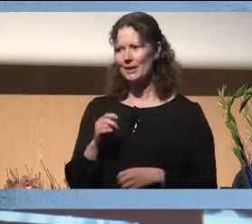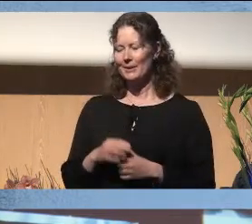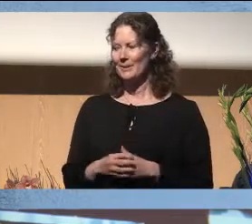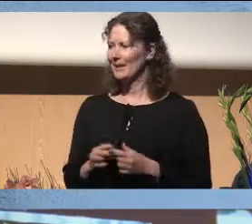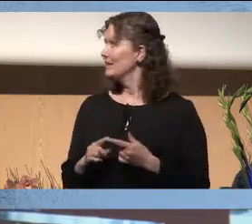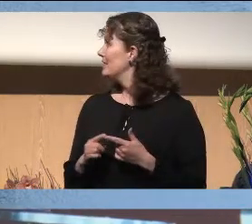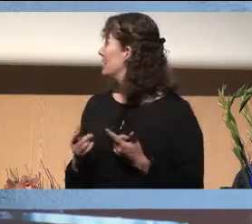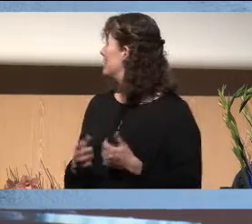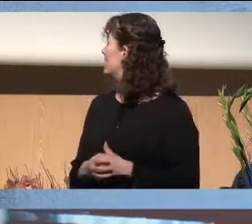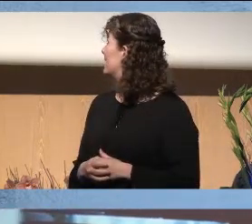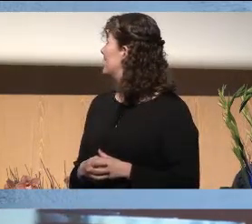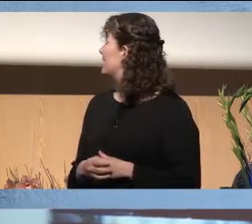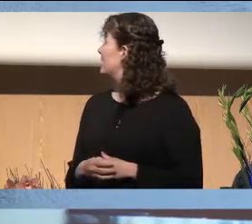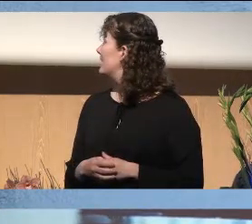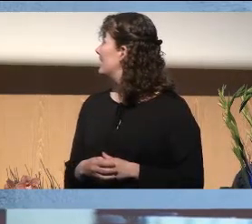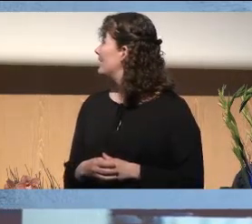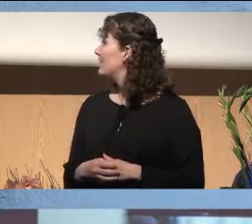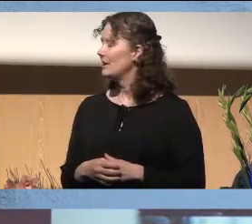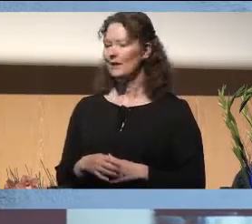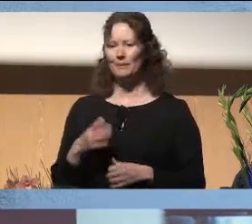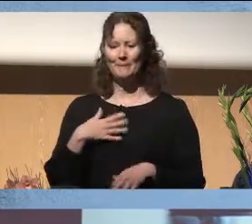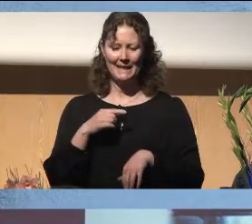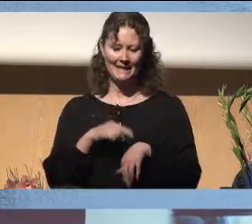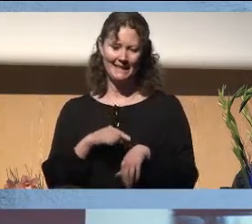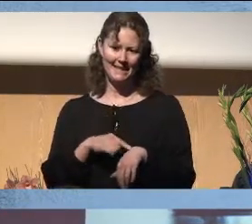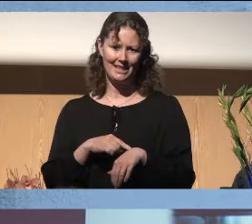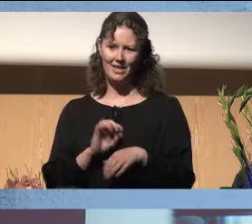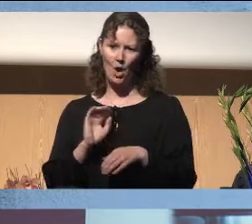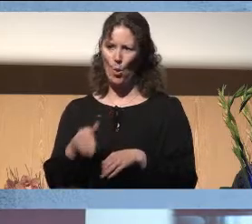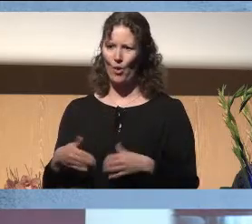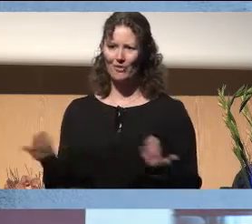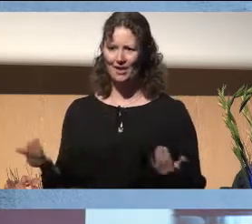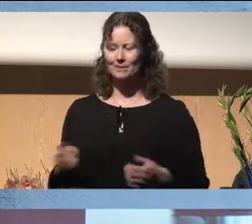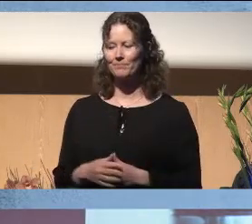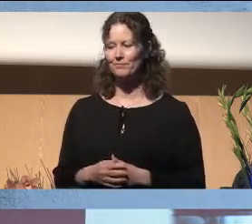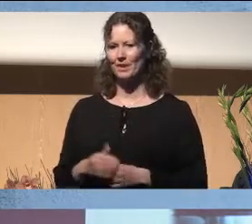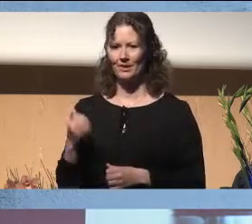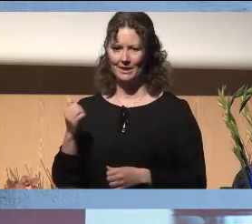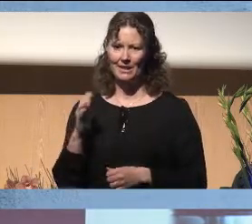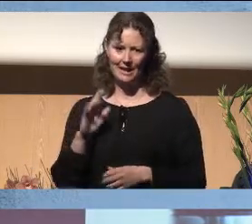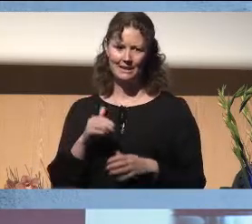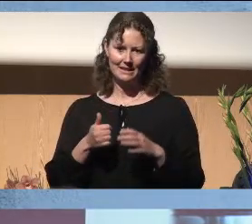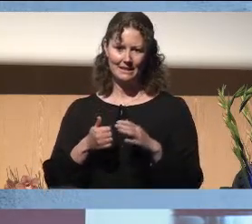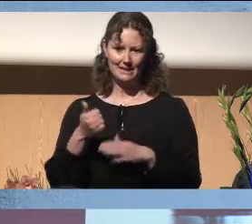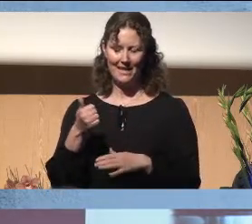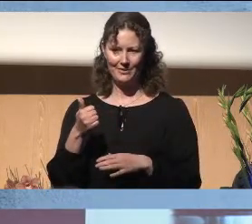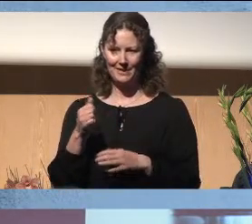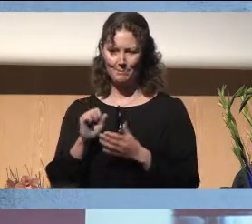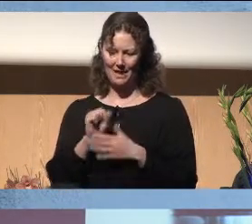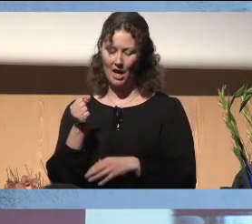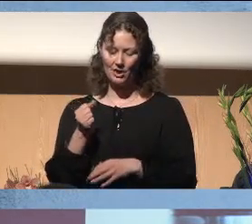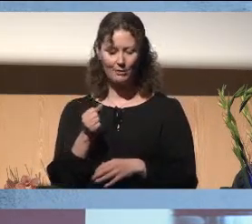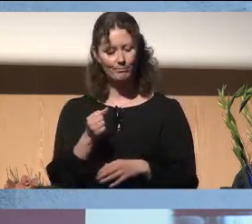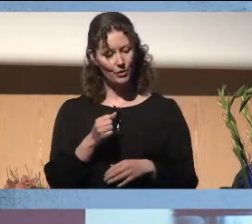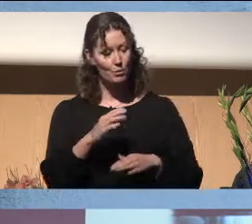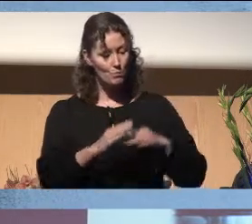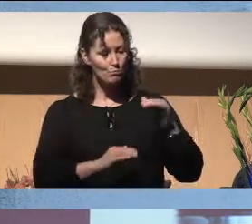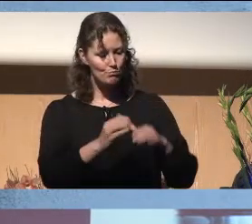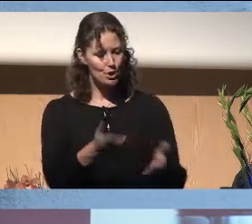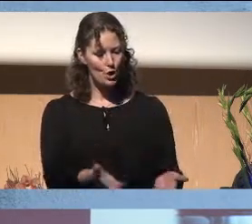det. Nu är min tid ute. Och detta är chefsidealet. Att bygga människor